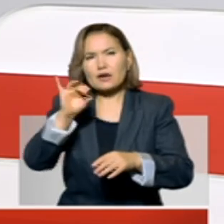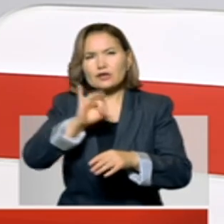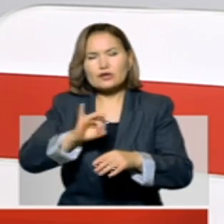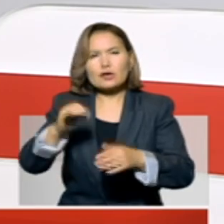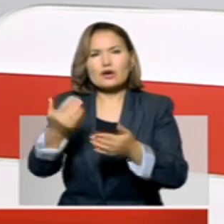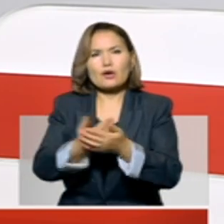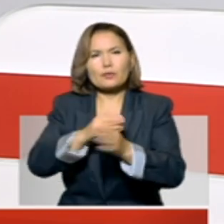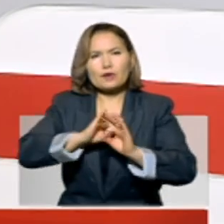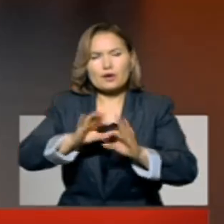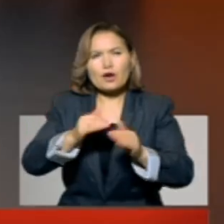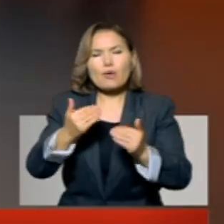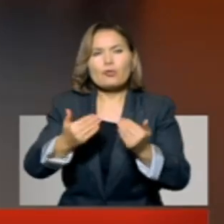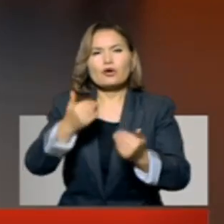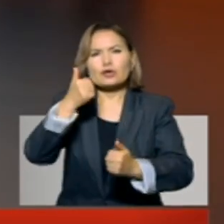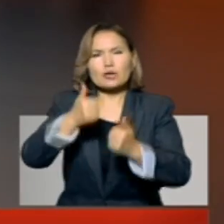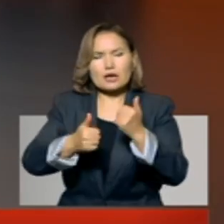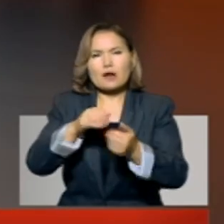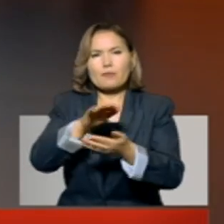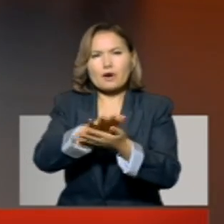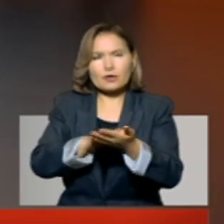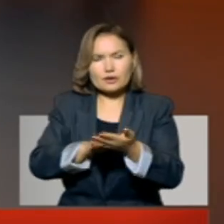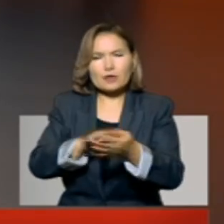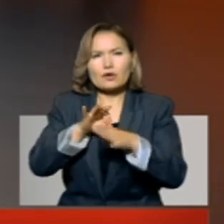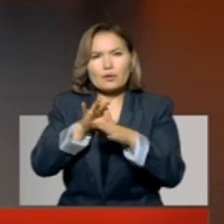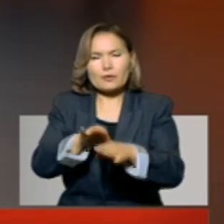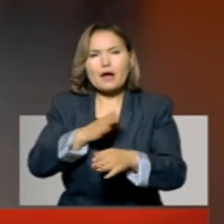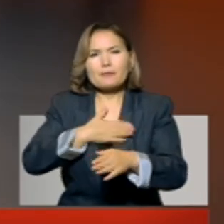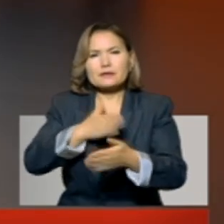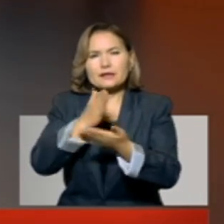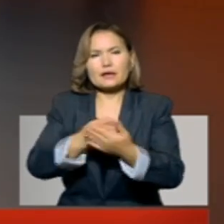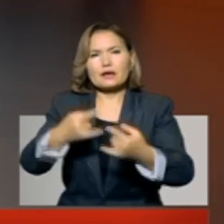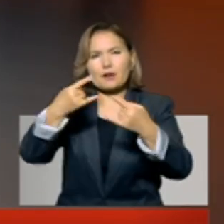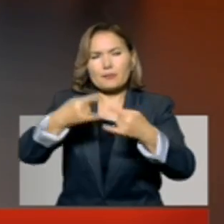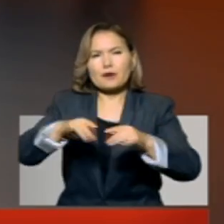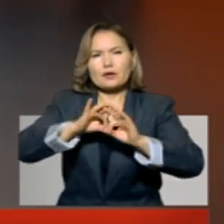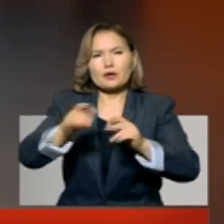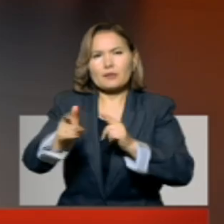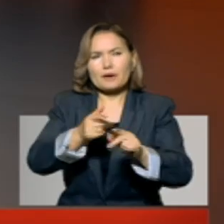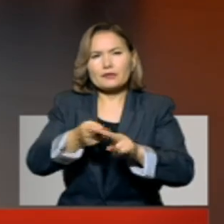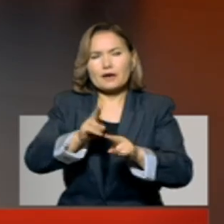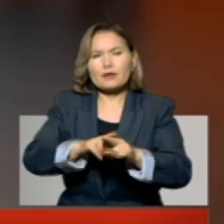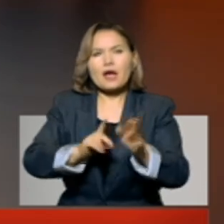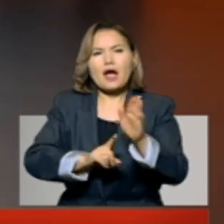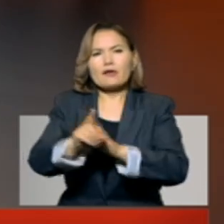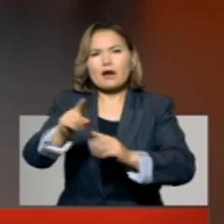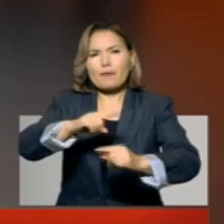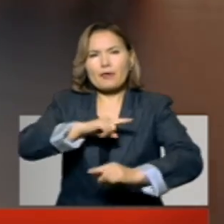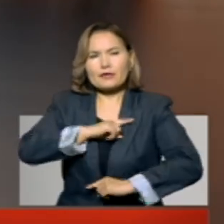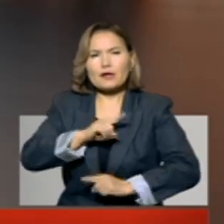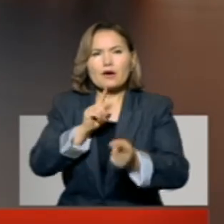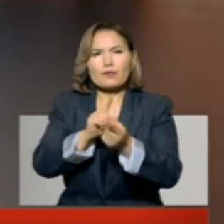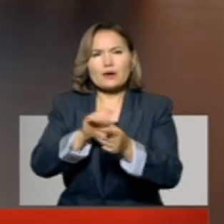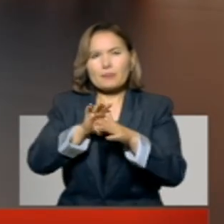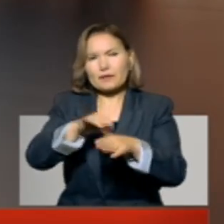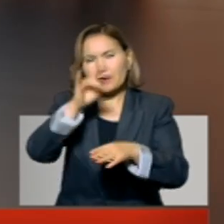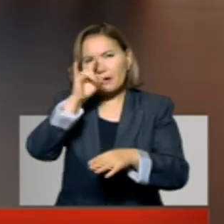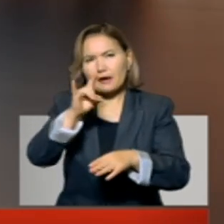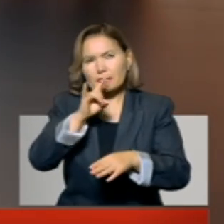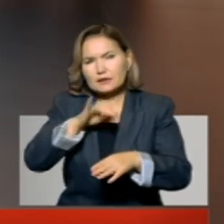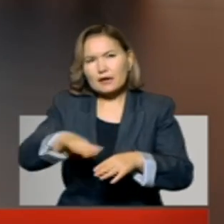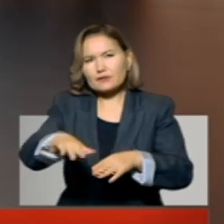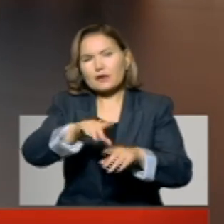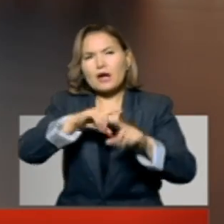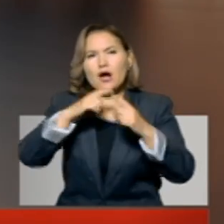жеткізу үшін бүгінде жарыстар өтіп жатқан алаңдардан бізбен тікелей қосылады. Алдымен финалдық кездесу өтіп жатқан қазанаттағы